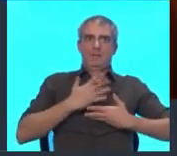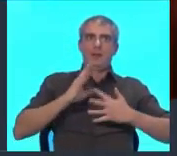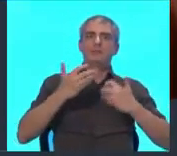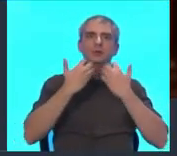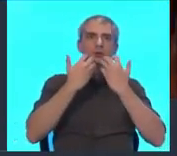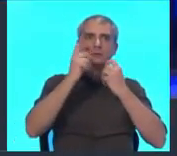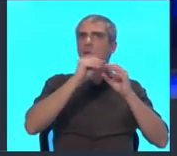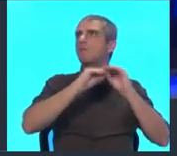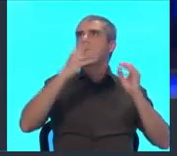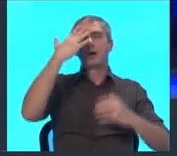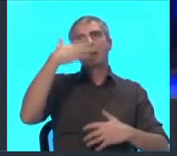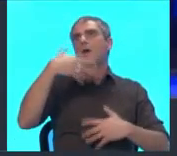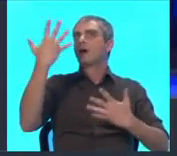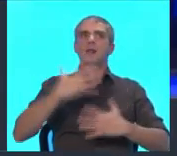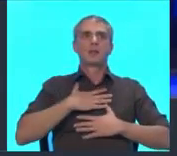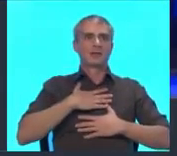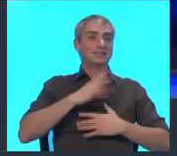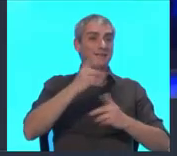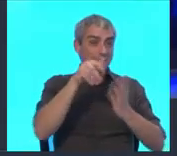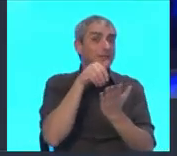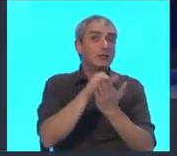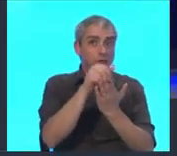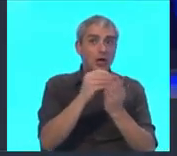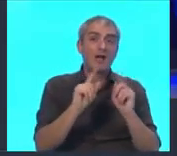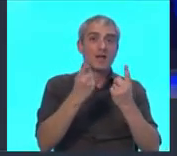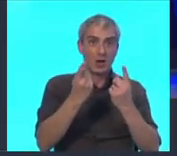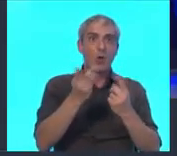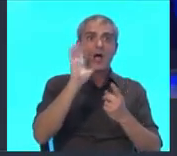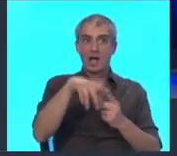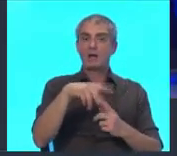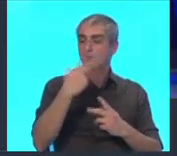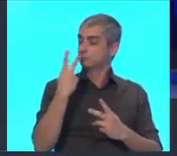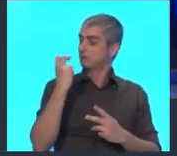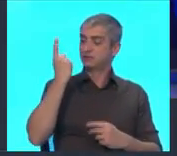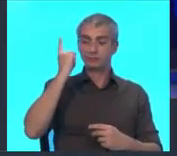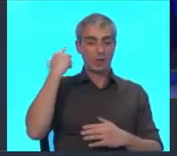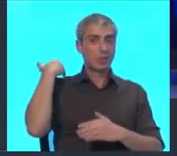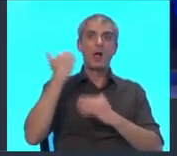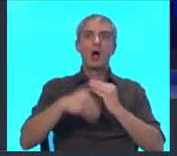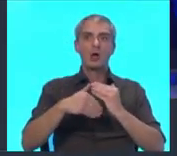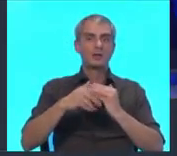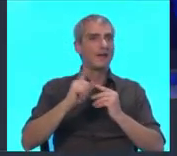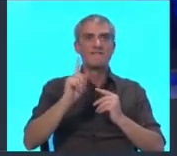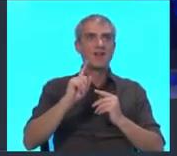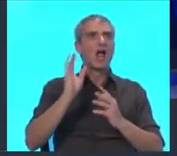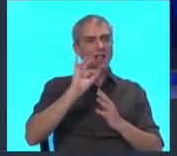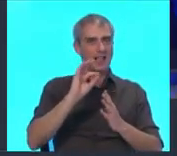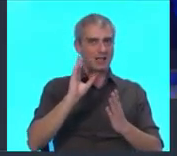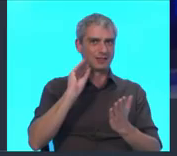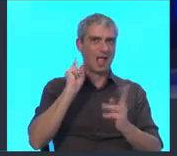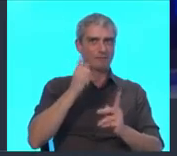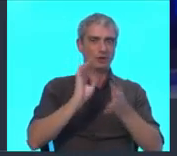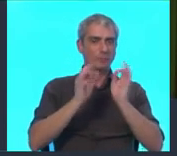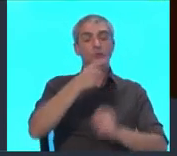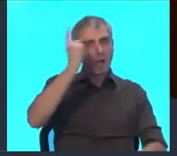המורה הנערץ. אבל אם זה ימשיך וקרו מקרים כאלה גם בשני העשורים האחרונים, ולא חלה עליהם התיישנות, הוא חייב